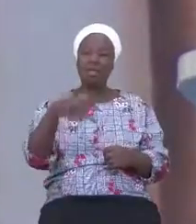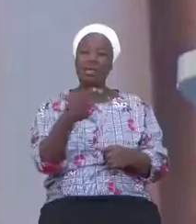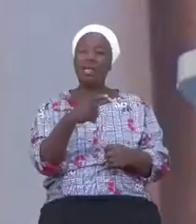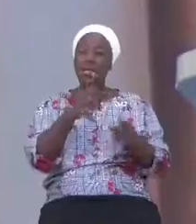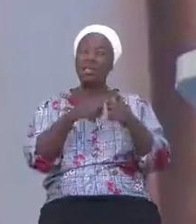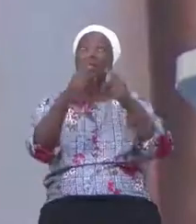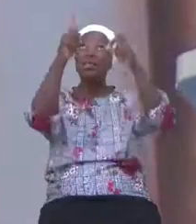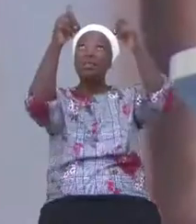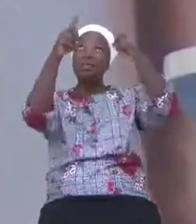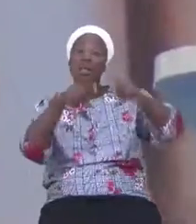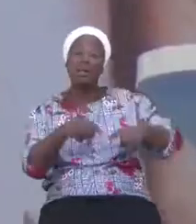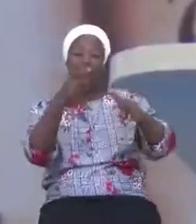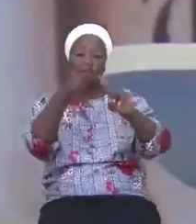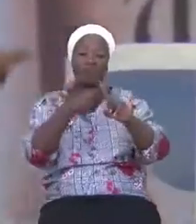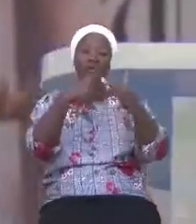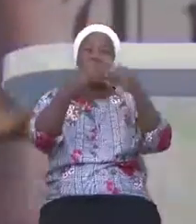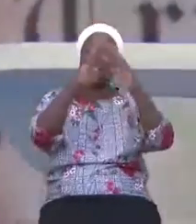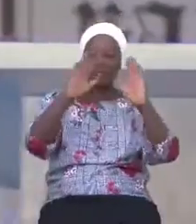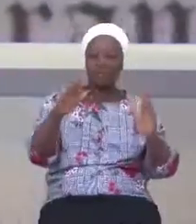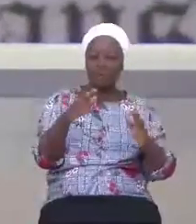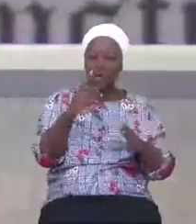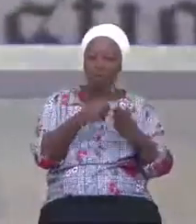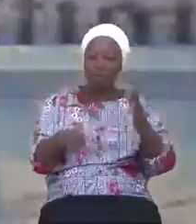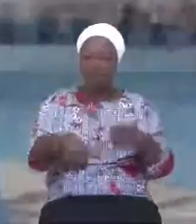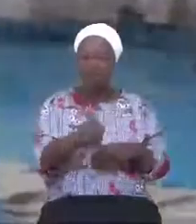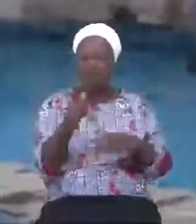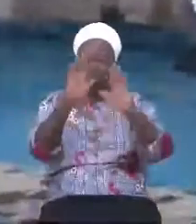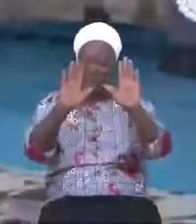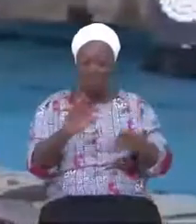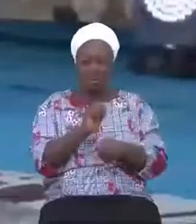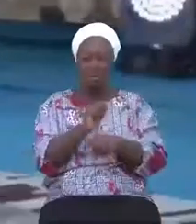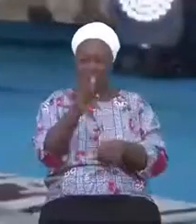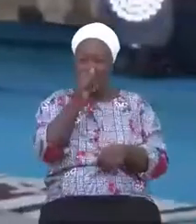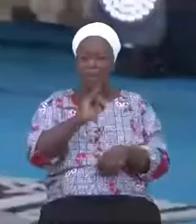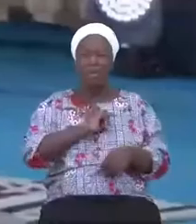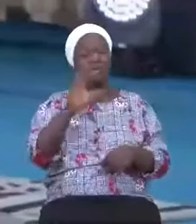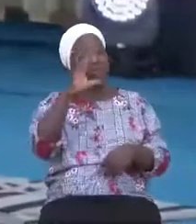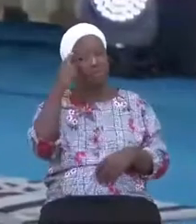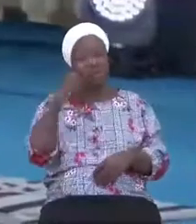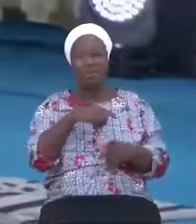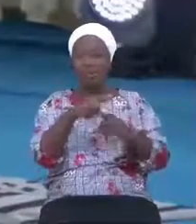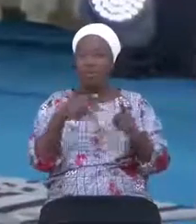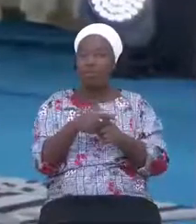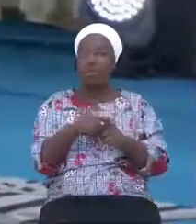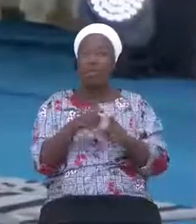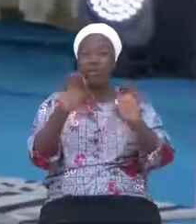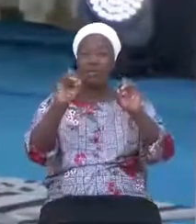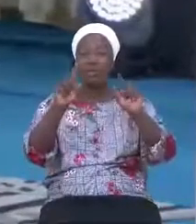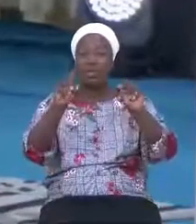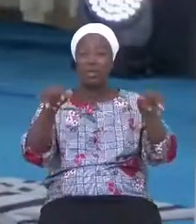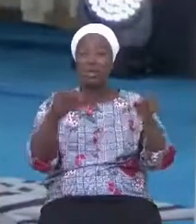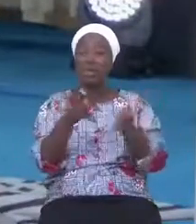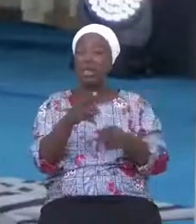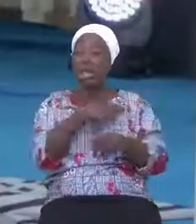venu du ciel. Quel autre miracle je cherche encore? Quand Élie et Moïse peuvent